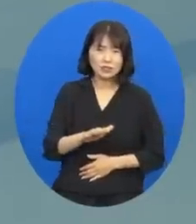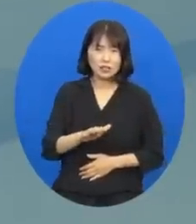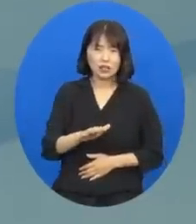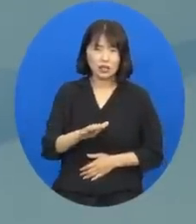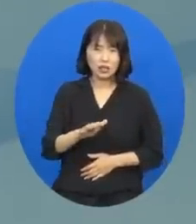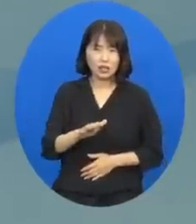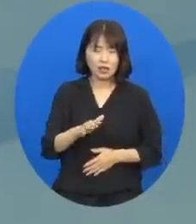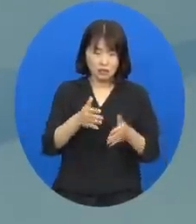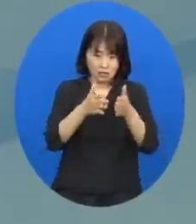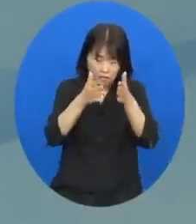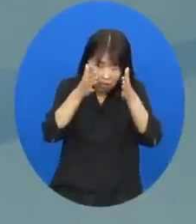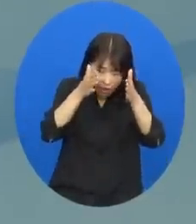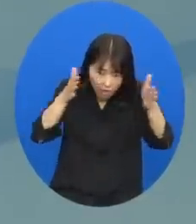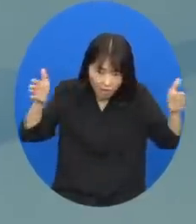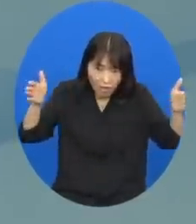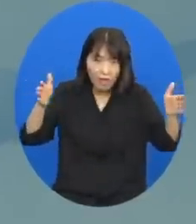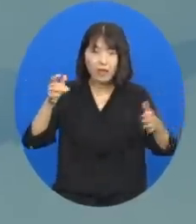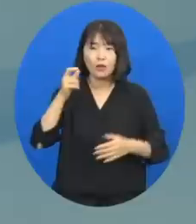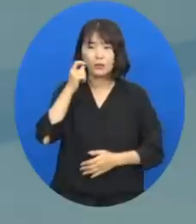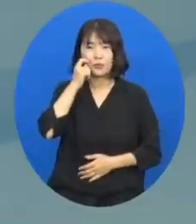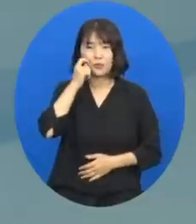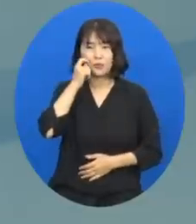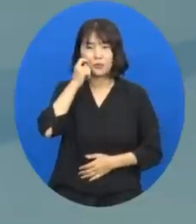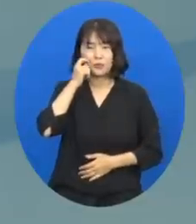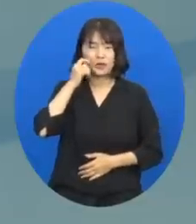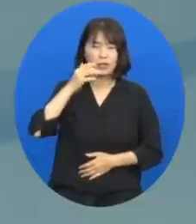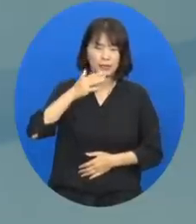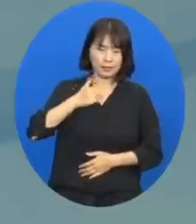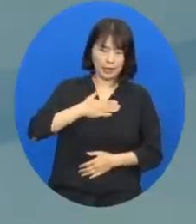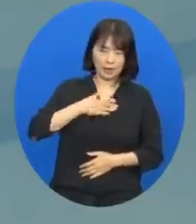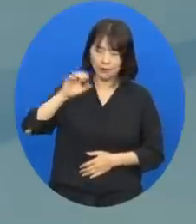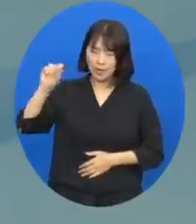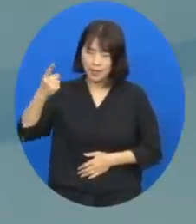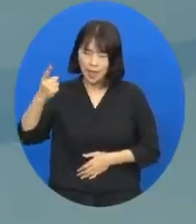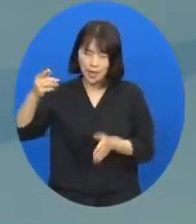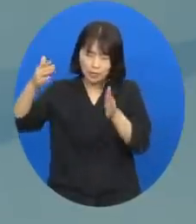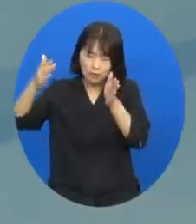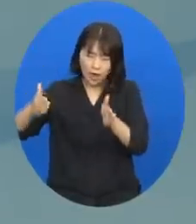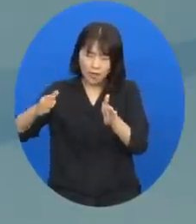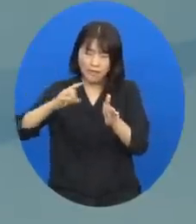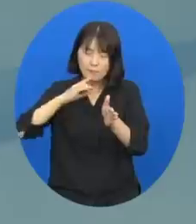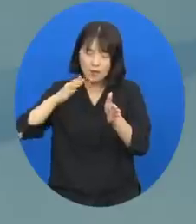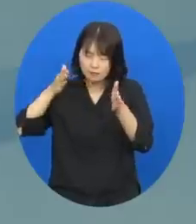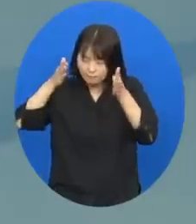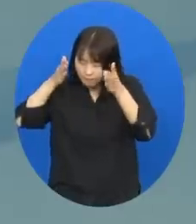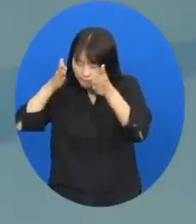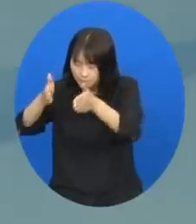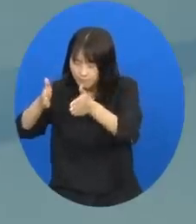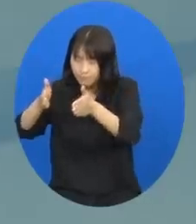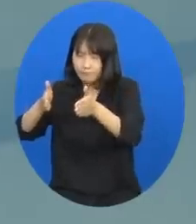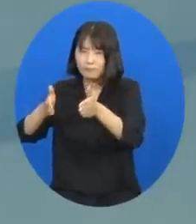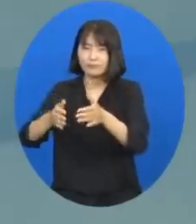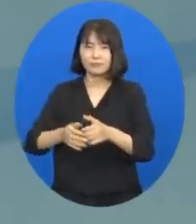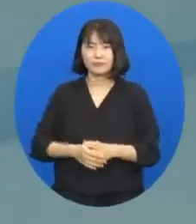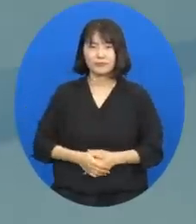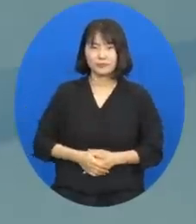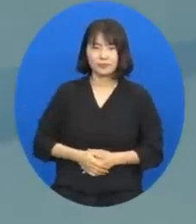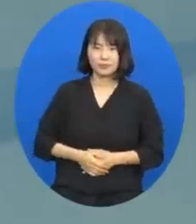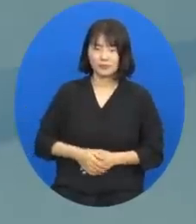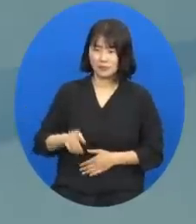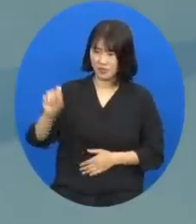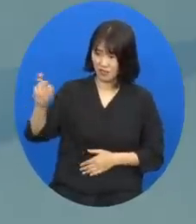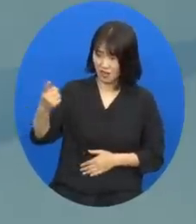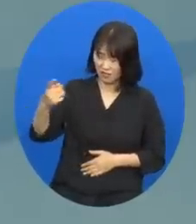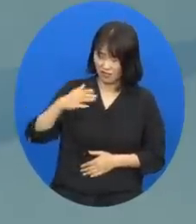하구요 나와 다윗의 관계로 만 관계로 확 줍니다 그럼 어떻게 될까요 저놈이 나를